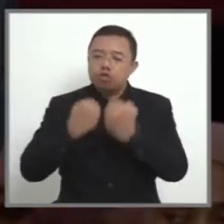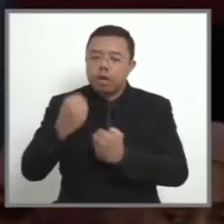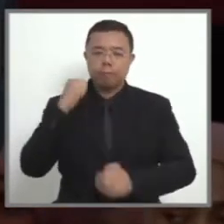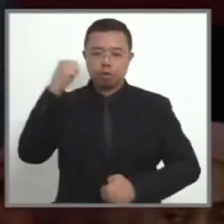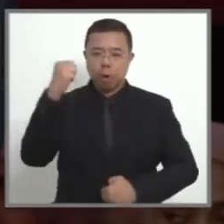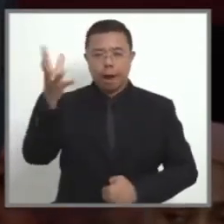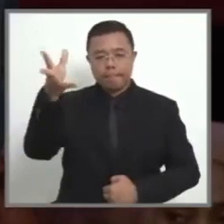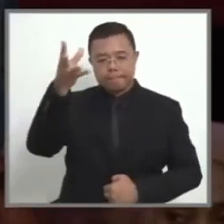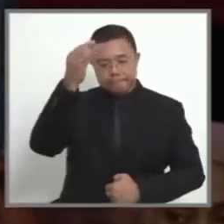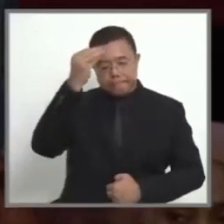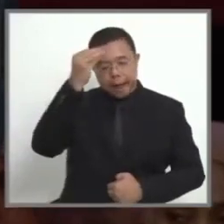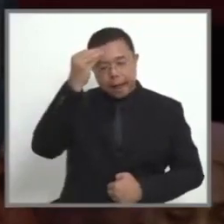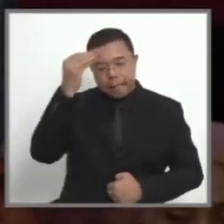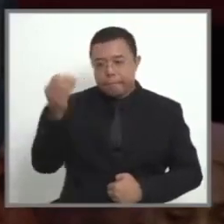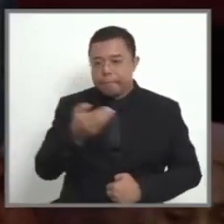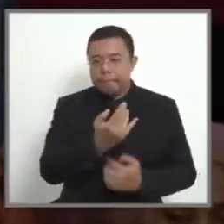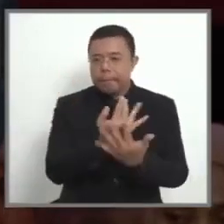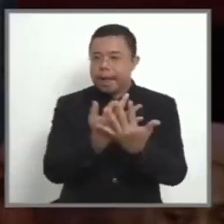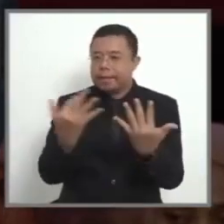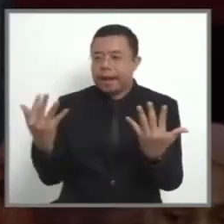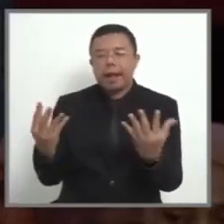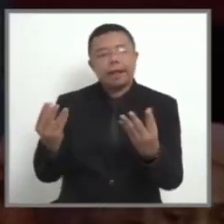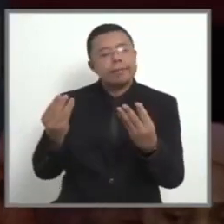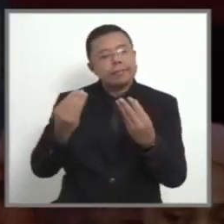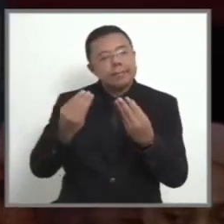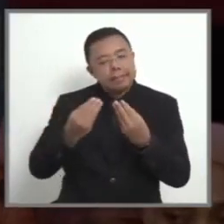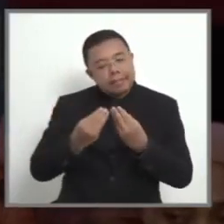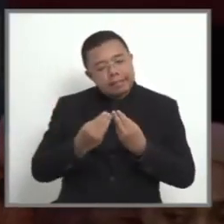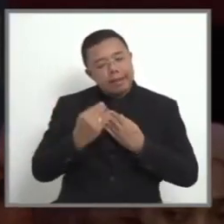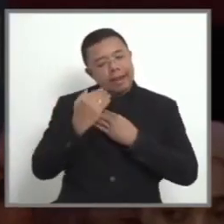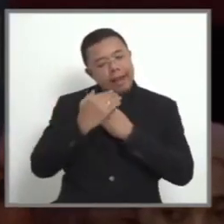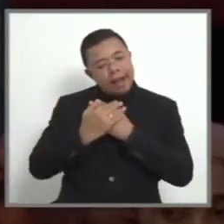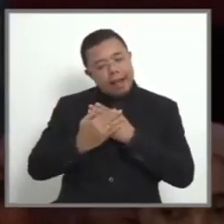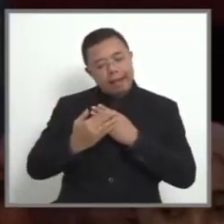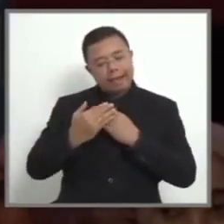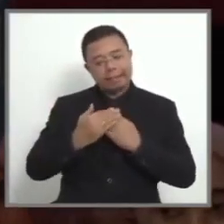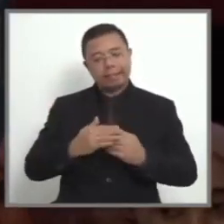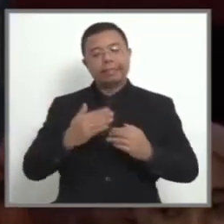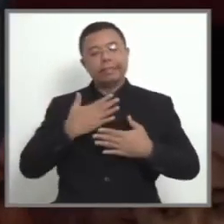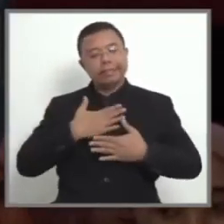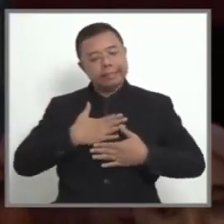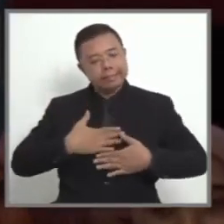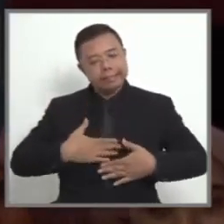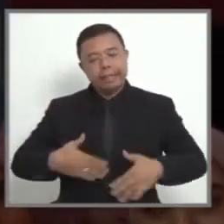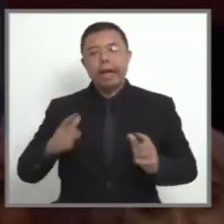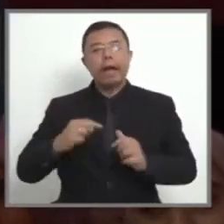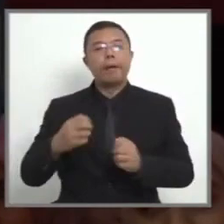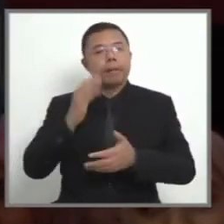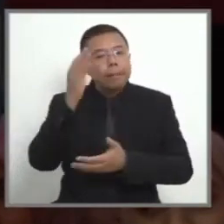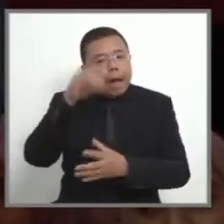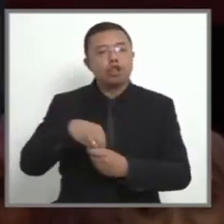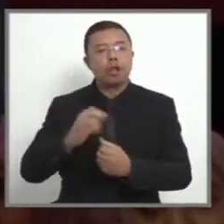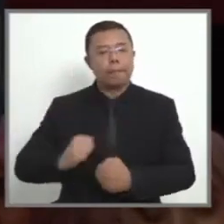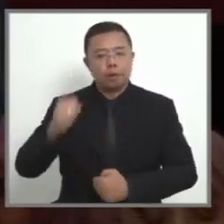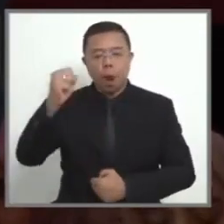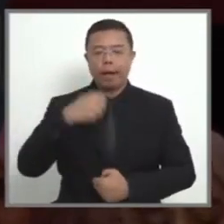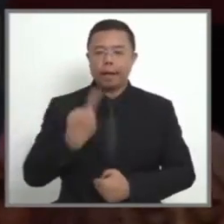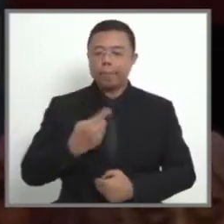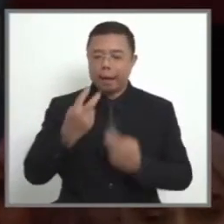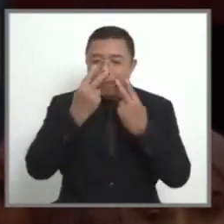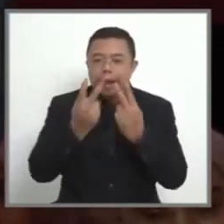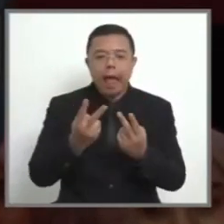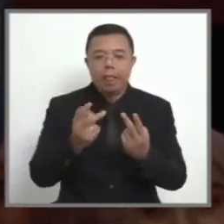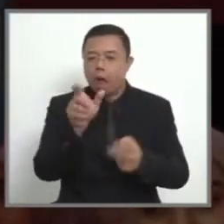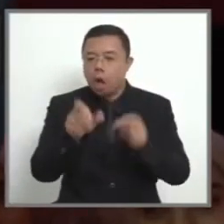betul cinta kasih Welas Asih ketulusan keteguhan menjadi bagian dari perjuangan ini kami menemukan